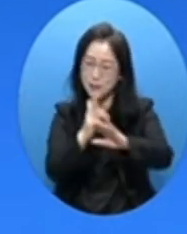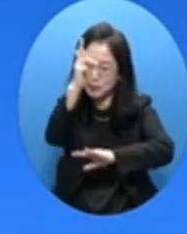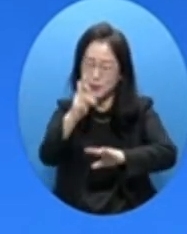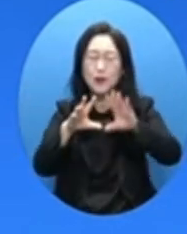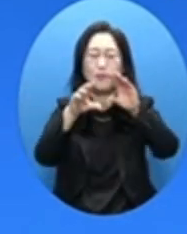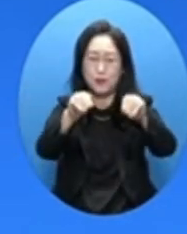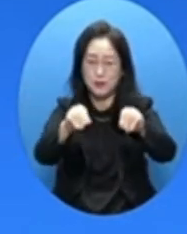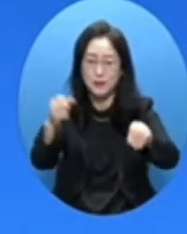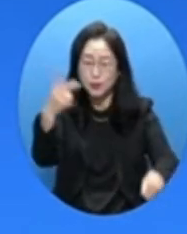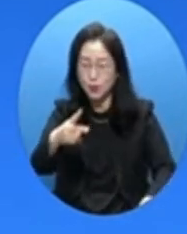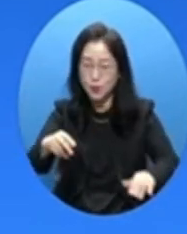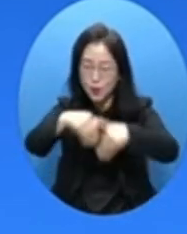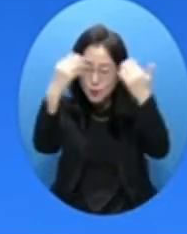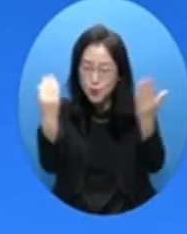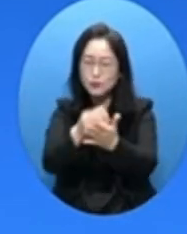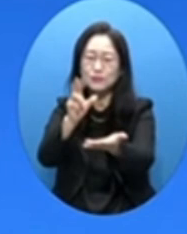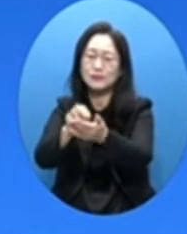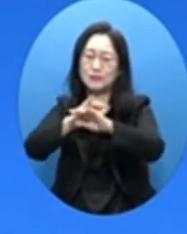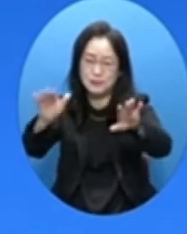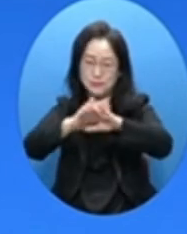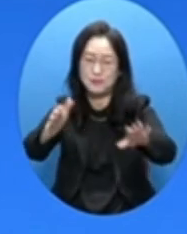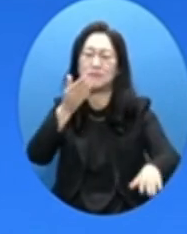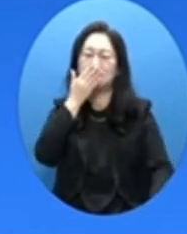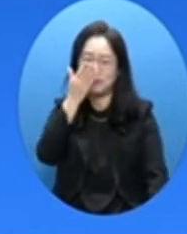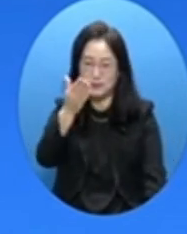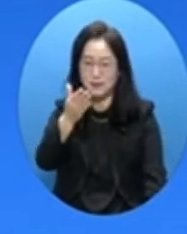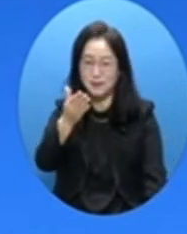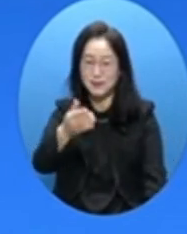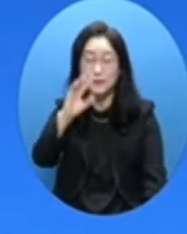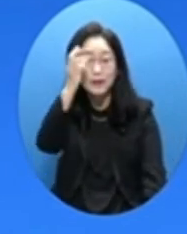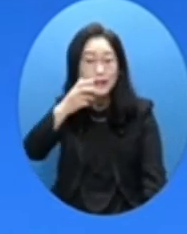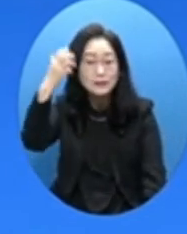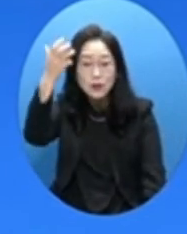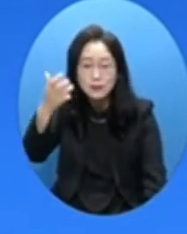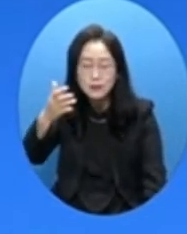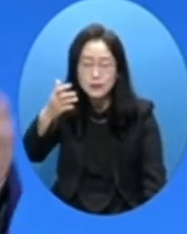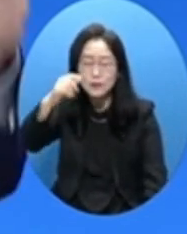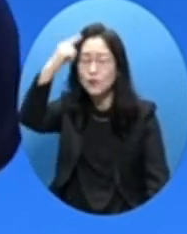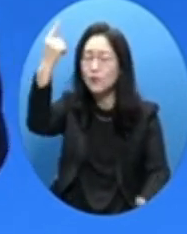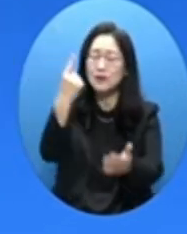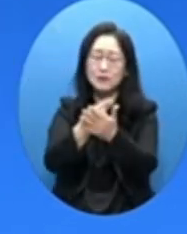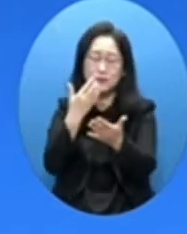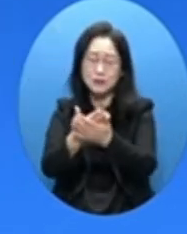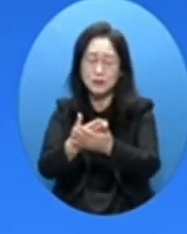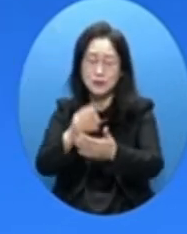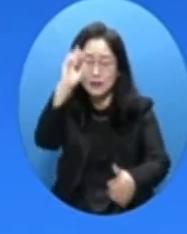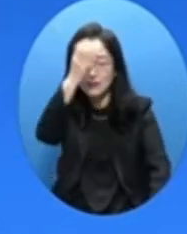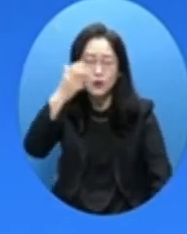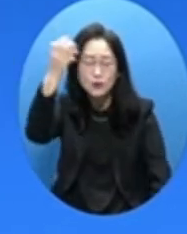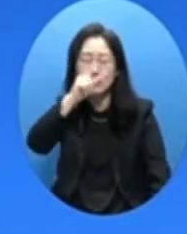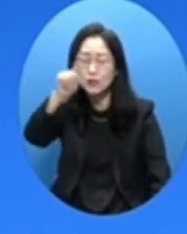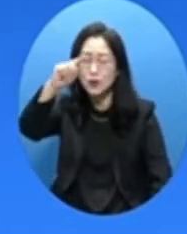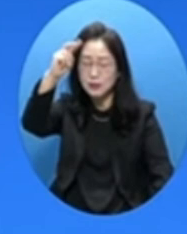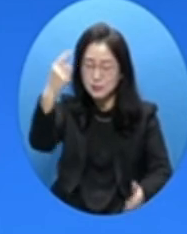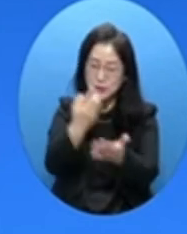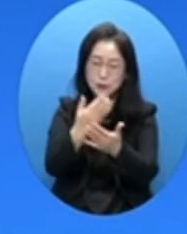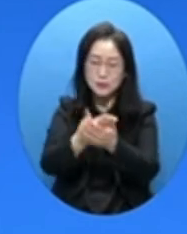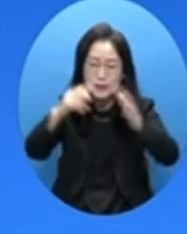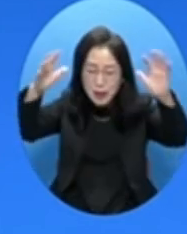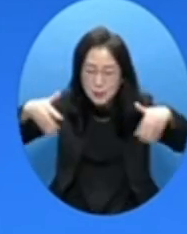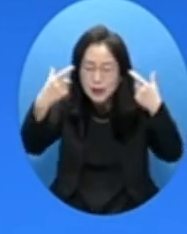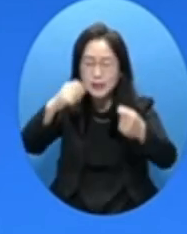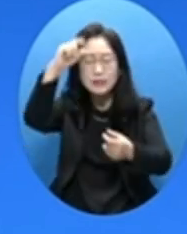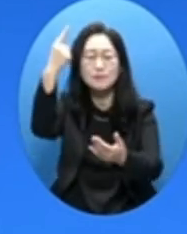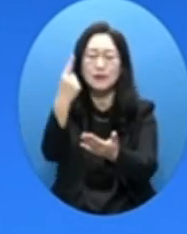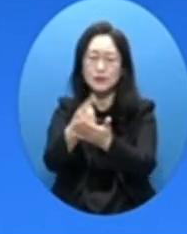성령의 말에 부러워야 모든 문제를 해결되는 것입니다 승리의 우리의 임하시옵소서 성령이 우리 임하시옵소서 바람같이 임하여